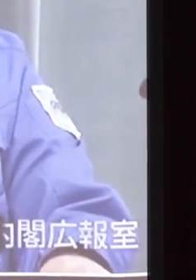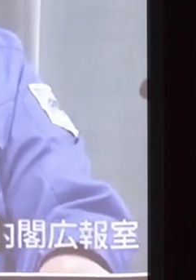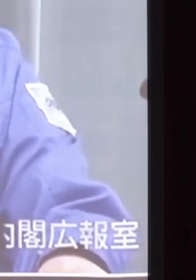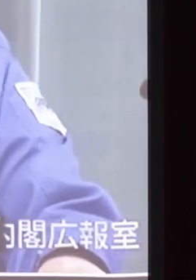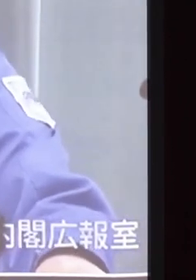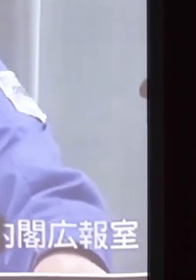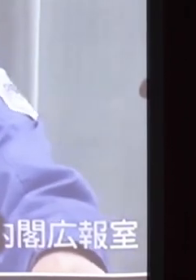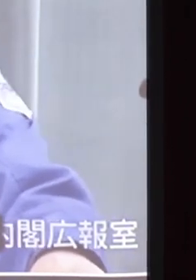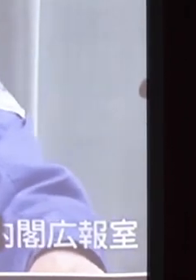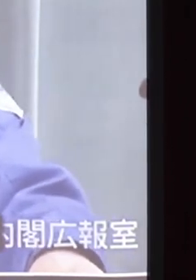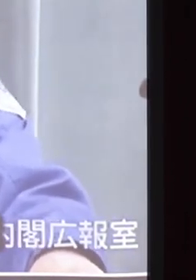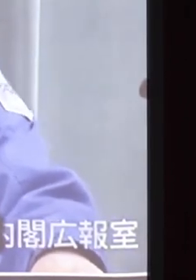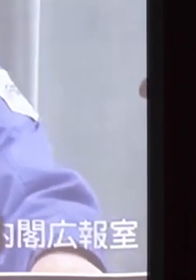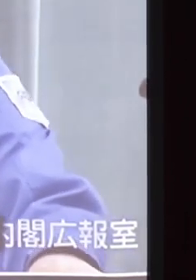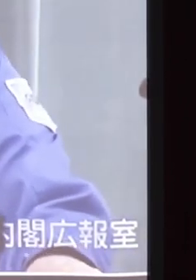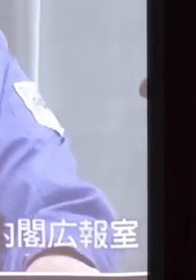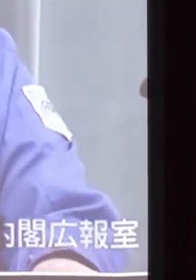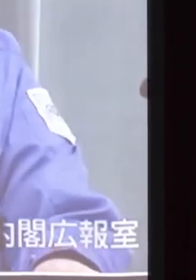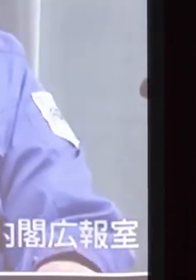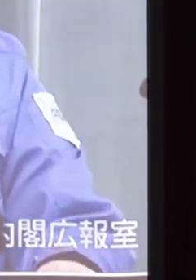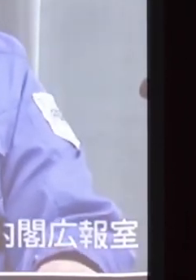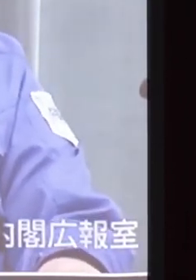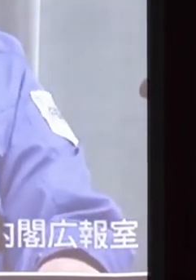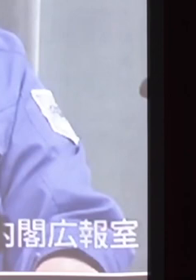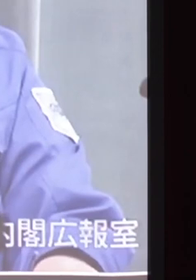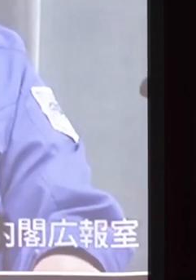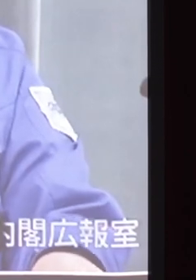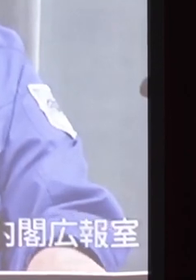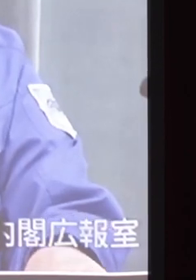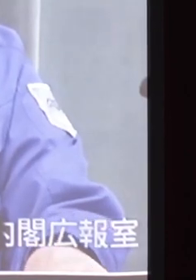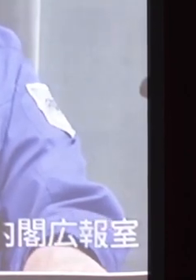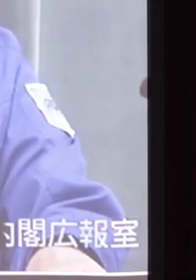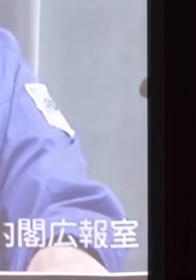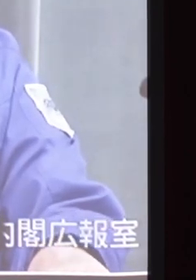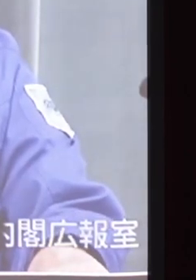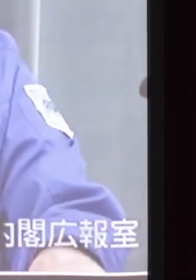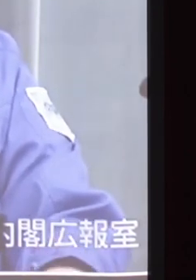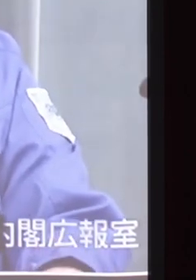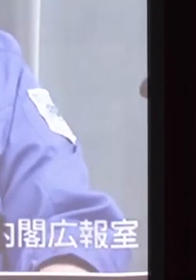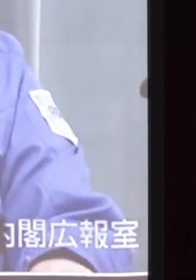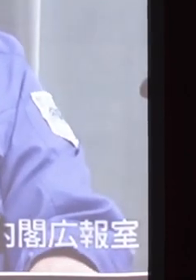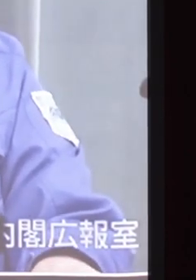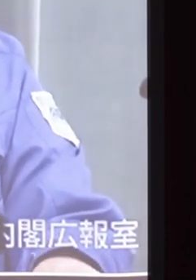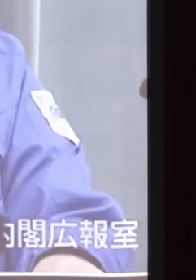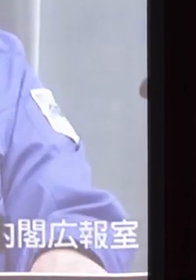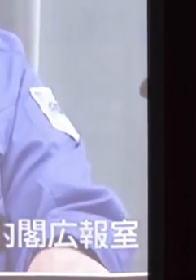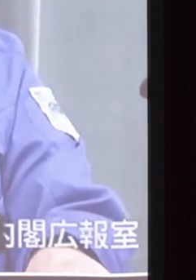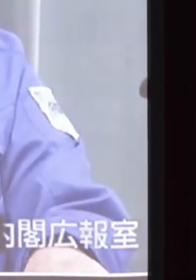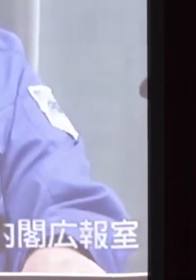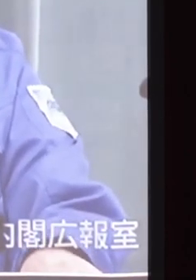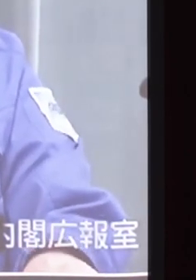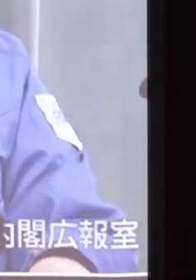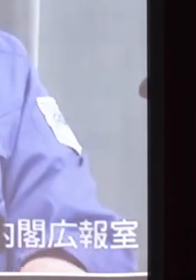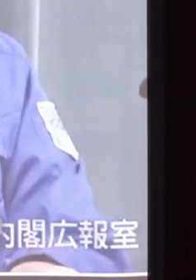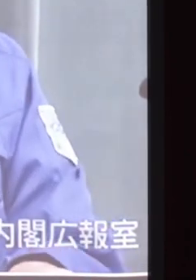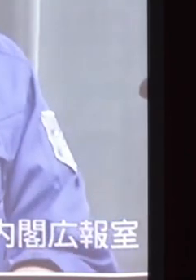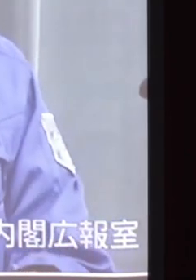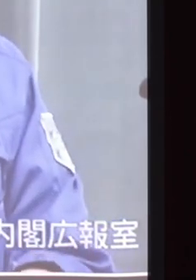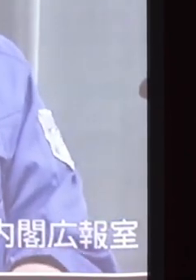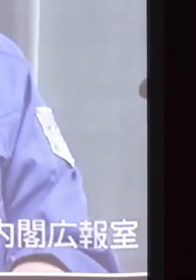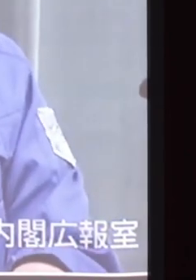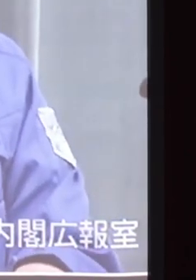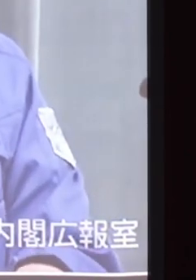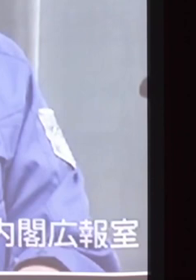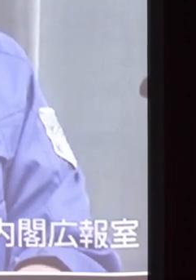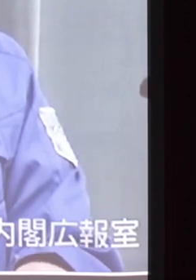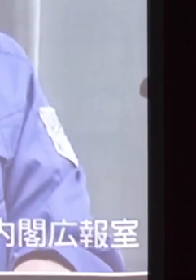特別支援講座の開設等を通じて台湾の皆様から多大なるご支援いただいており、深く